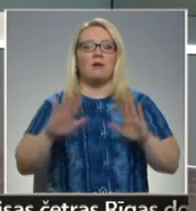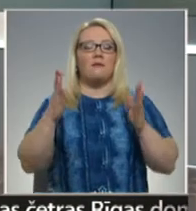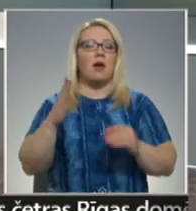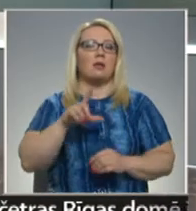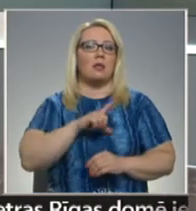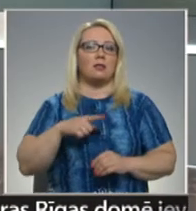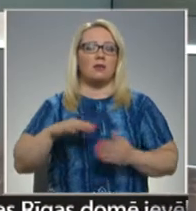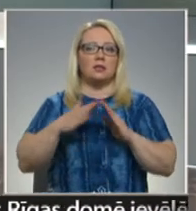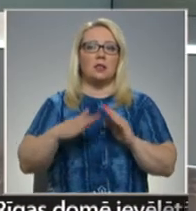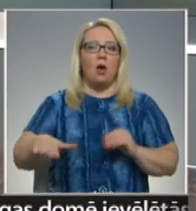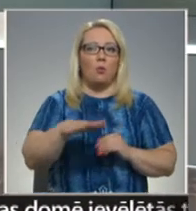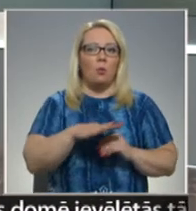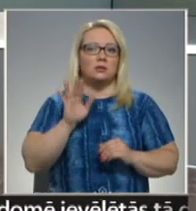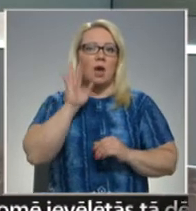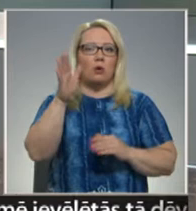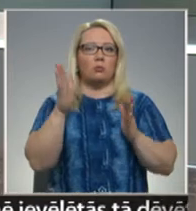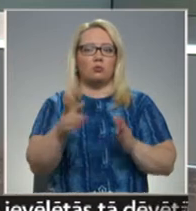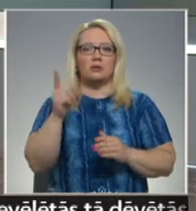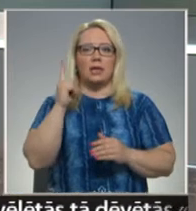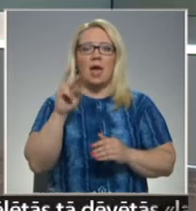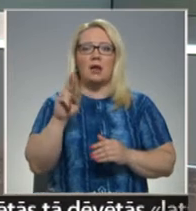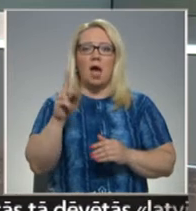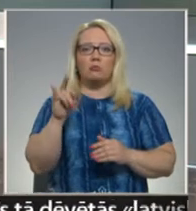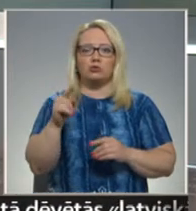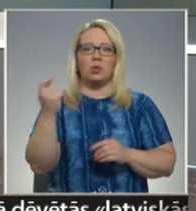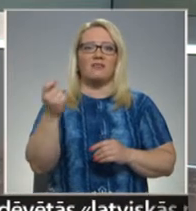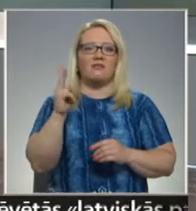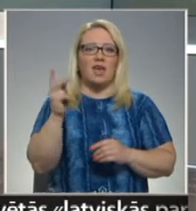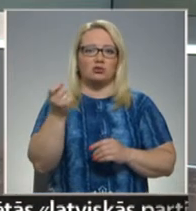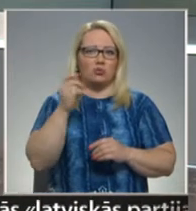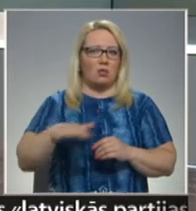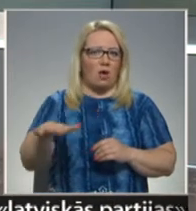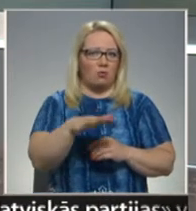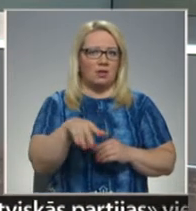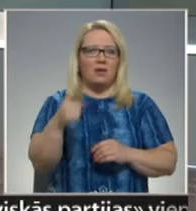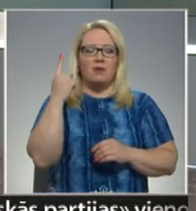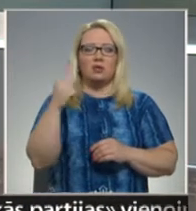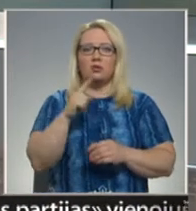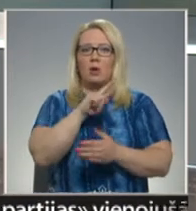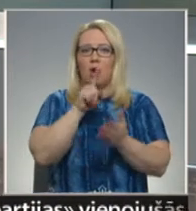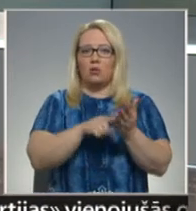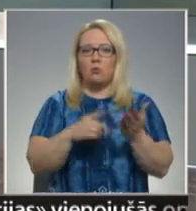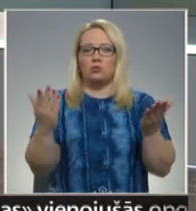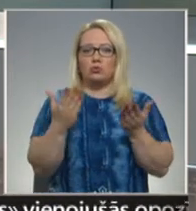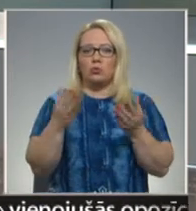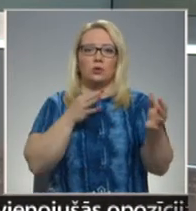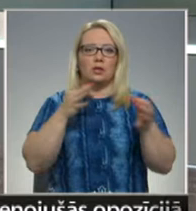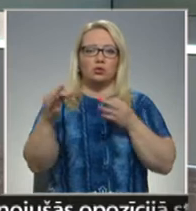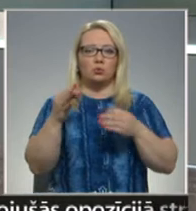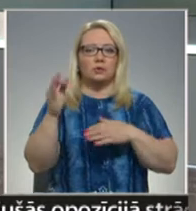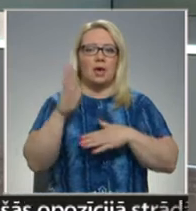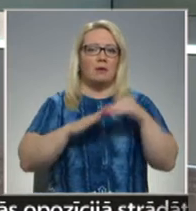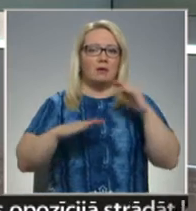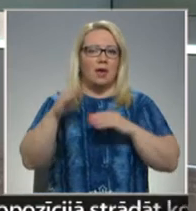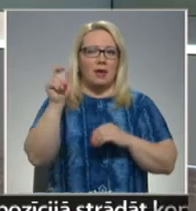Vai Latvijas laukos nākotnē būs tikai rapšu un kviešu lauki? Un tas ir tikai viens no jautājumiem, uz kuru diskusijās